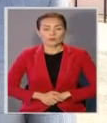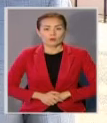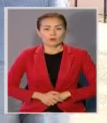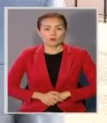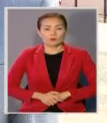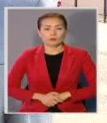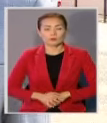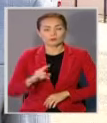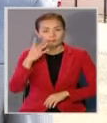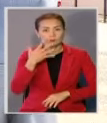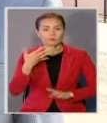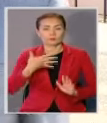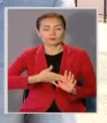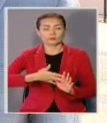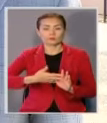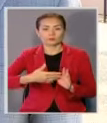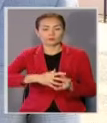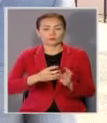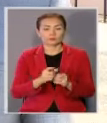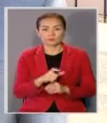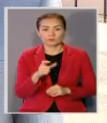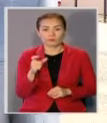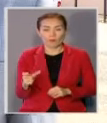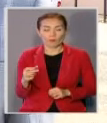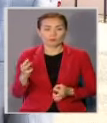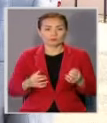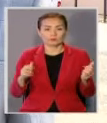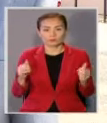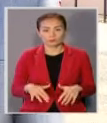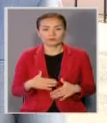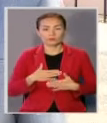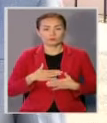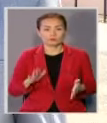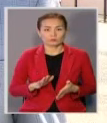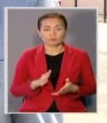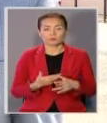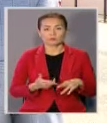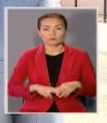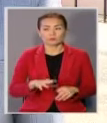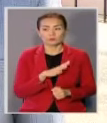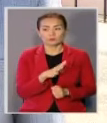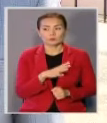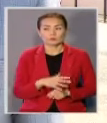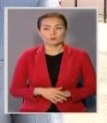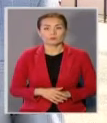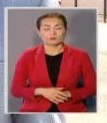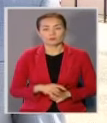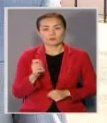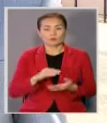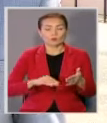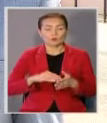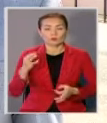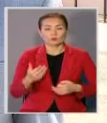материалдық, психологиялық шығындарға ұшыраған адамдар сот шешімдеріне риза болмай, кейде сосын апелляция беріп